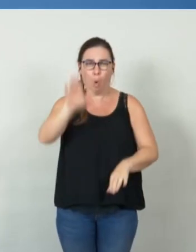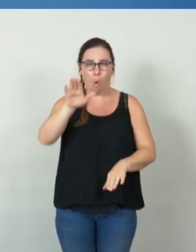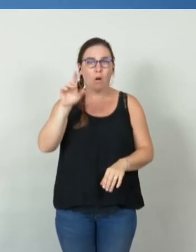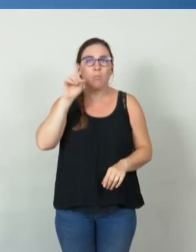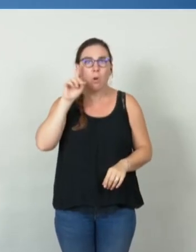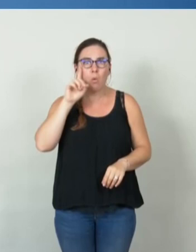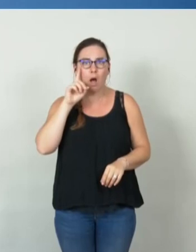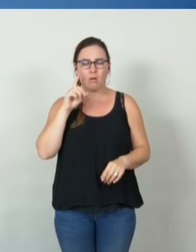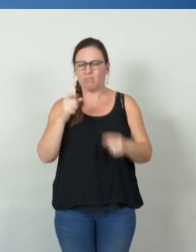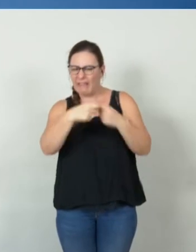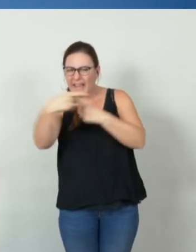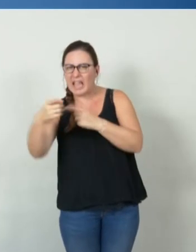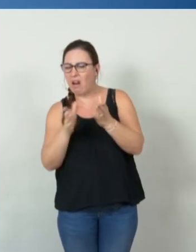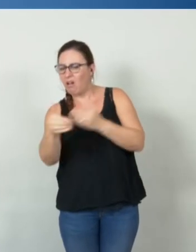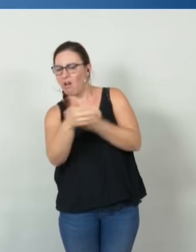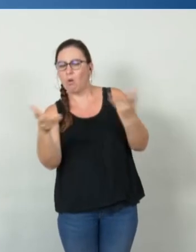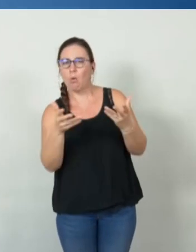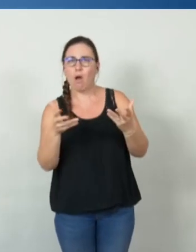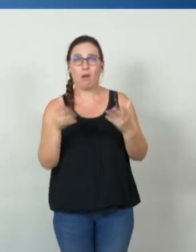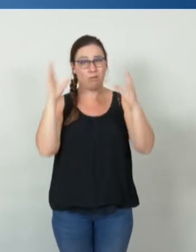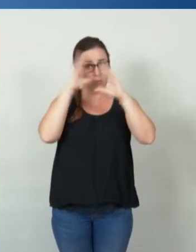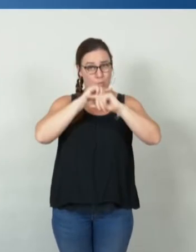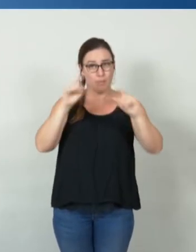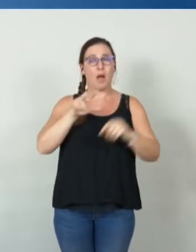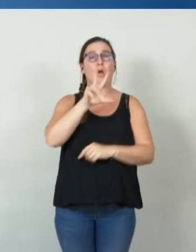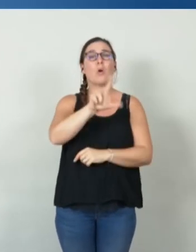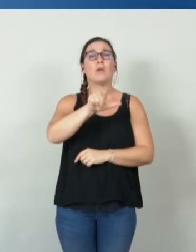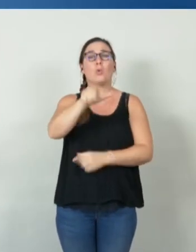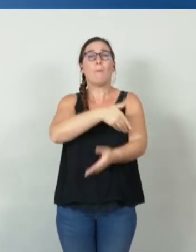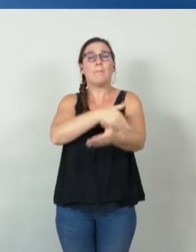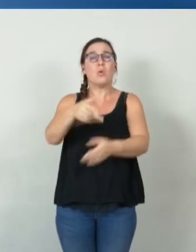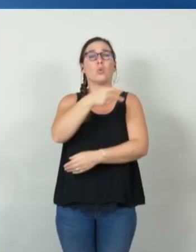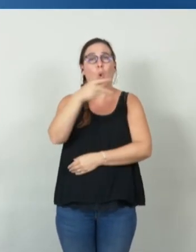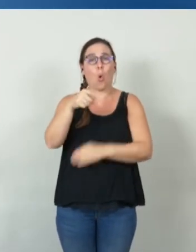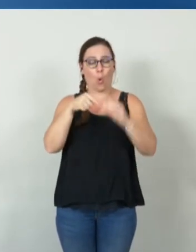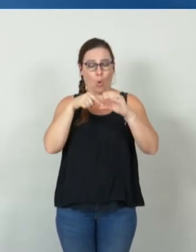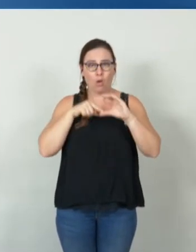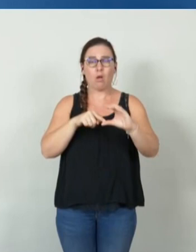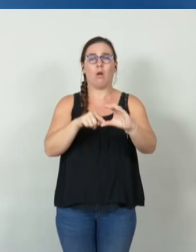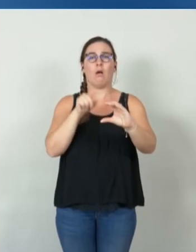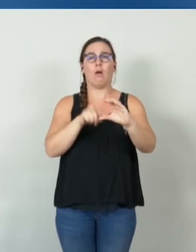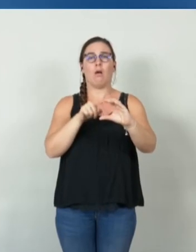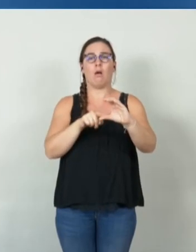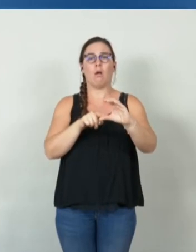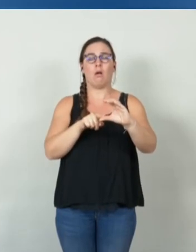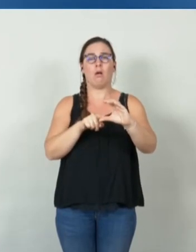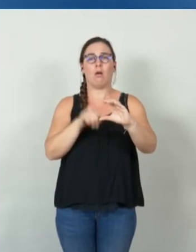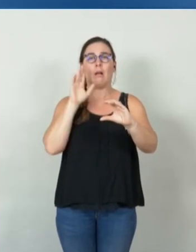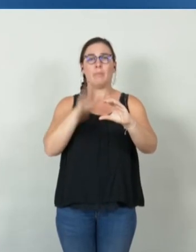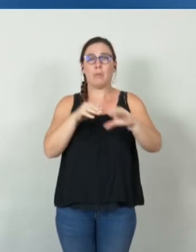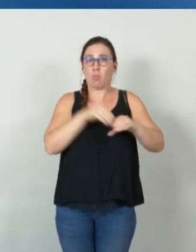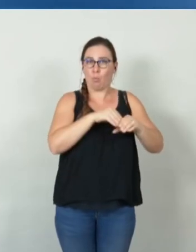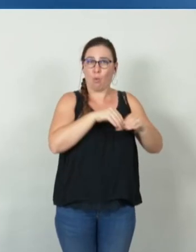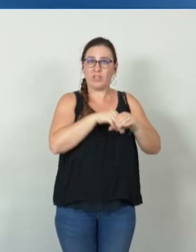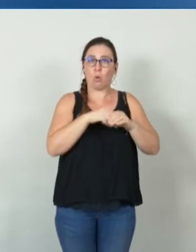que qu'est-ce que ça représente mais il faut rappeler il y a 3,2 millions d'euros de pour les provisions de